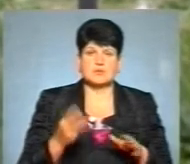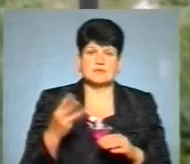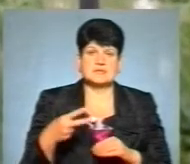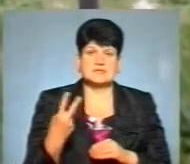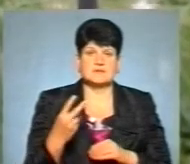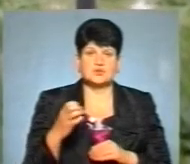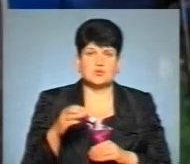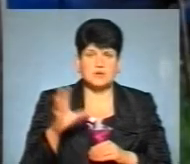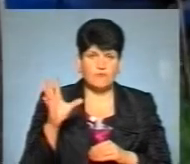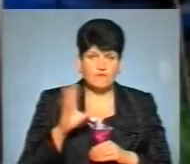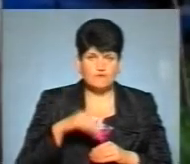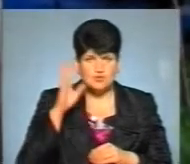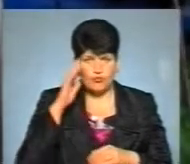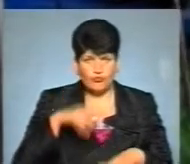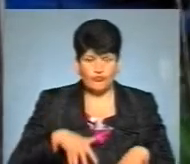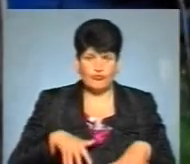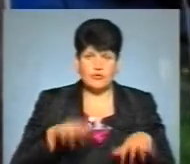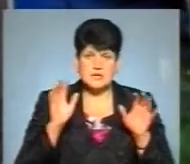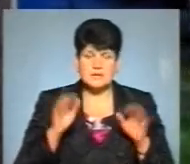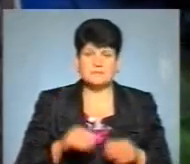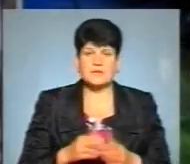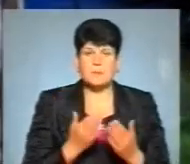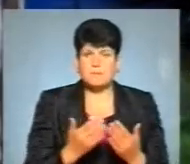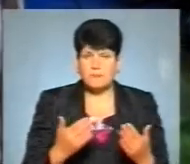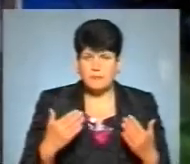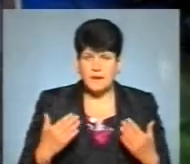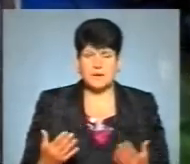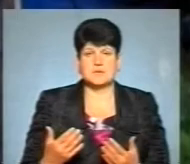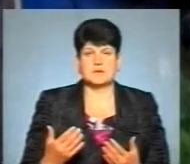воді. Все в воді. Меблі, ми все,